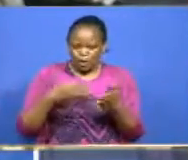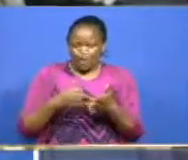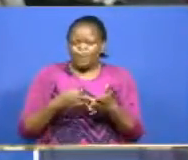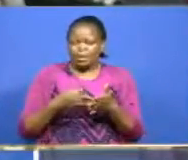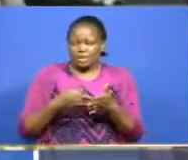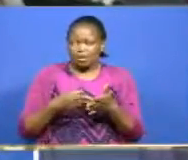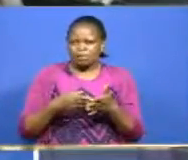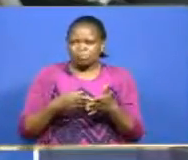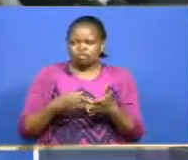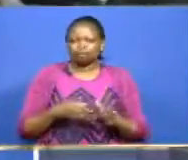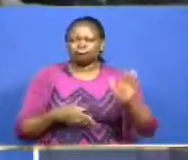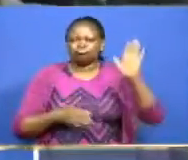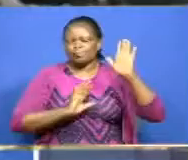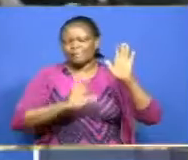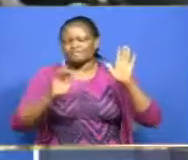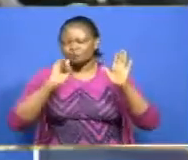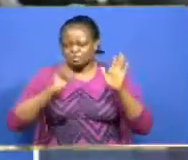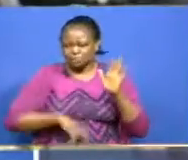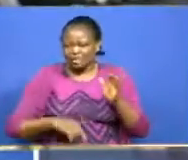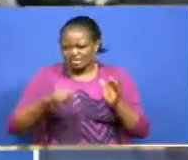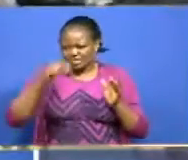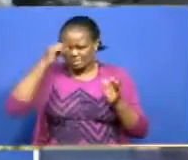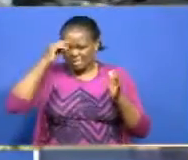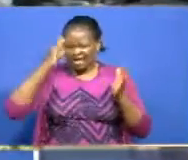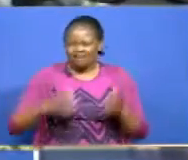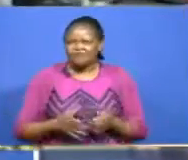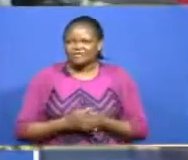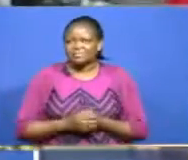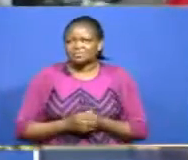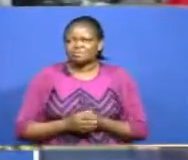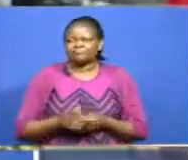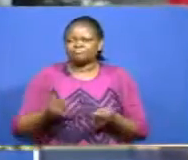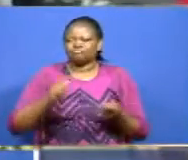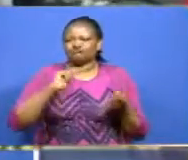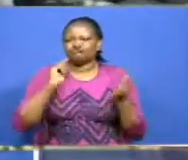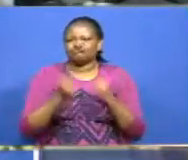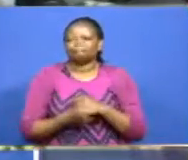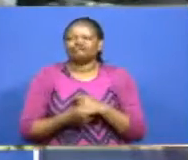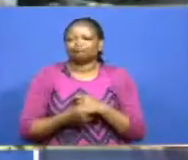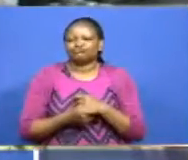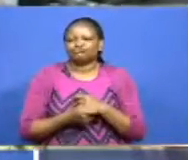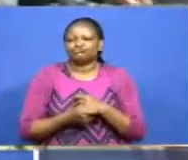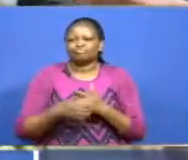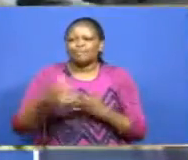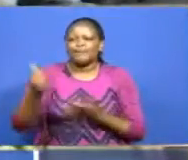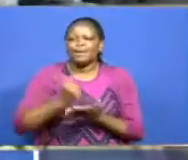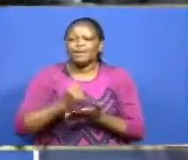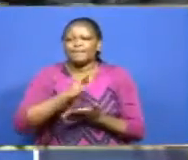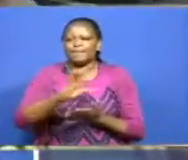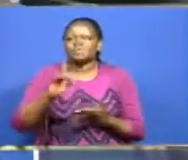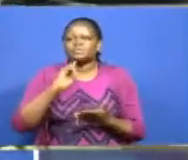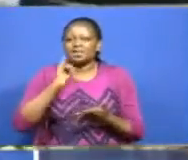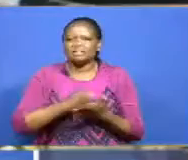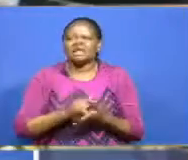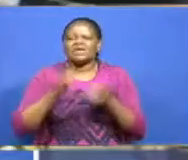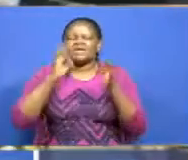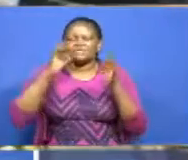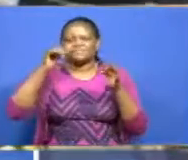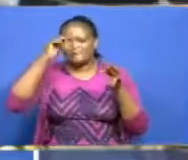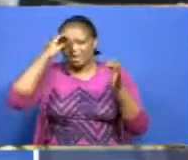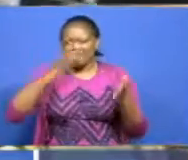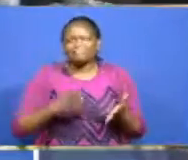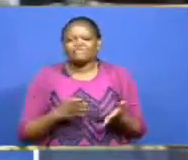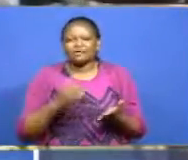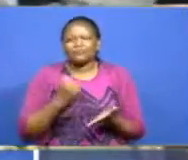kwake, walalamishi walisema gavana alikuwa amebatilisha uteuzi wake na katiba inasema kwamba endapo ofisi ya gavana